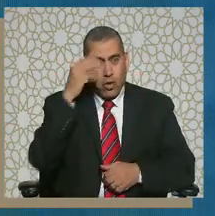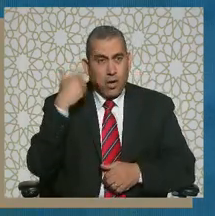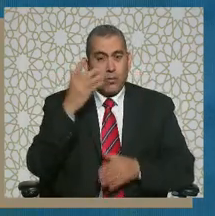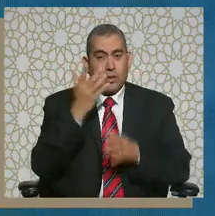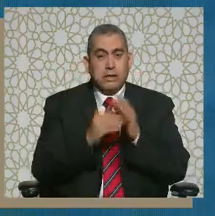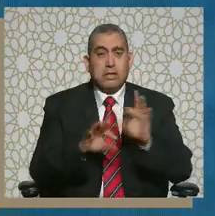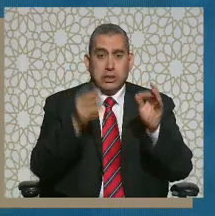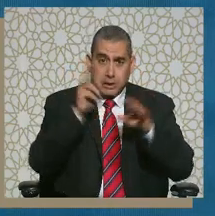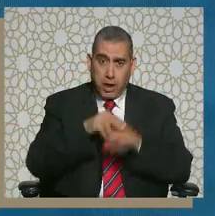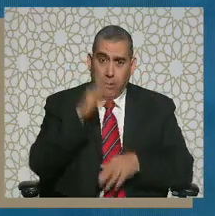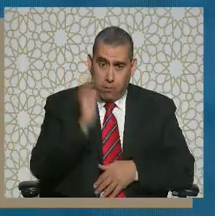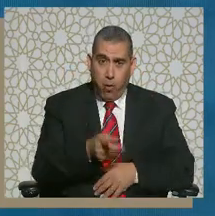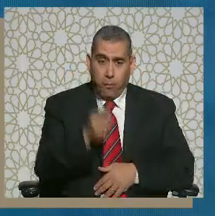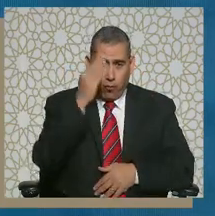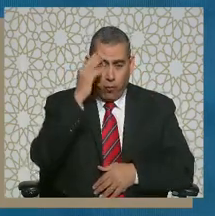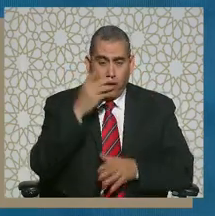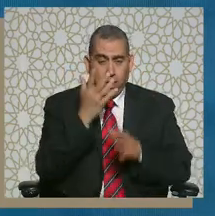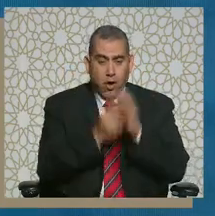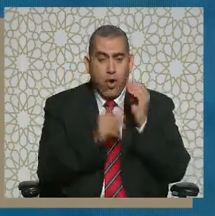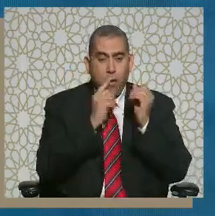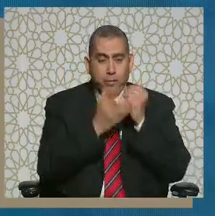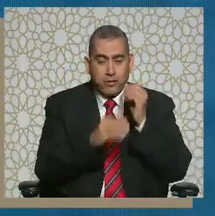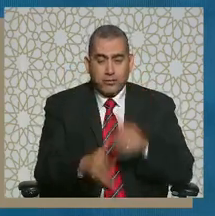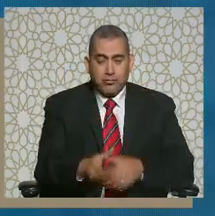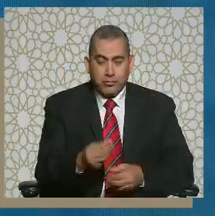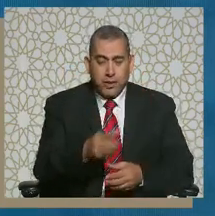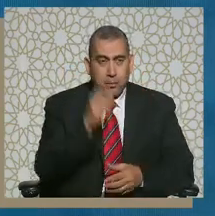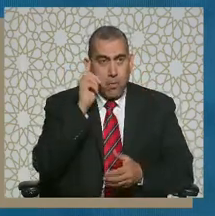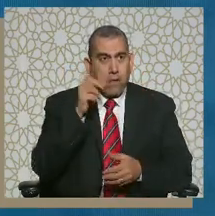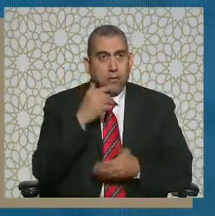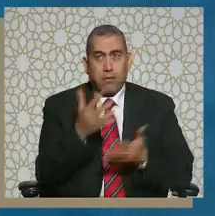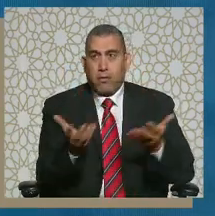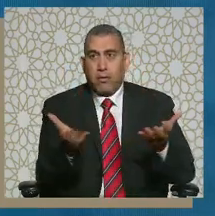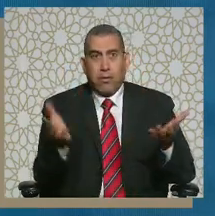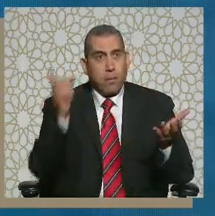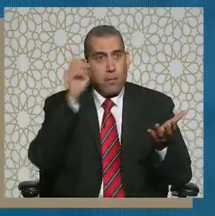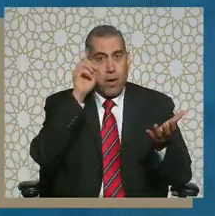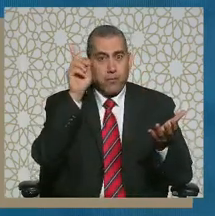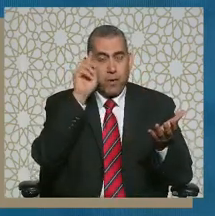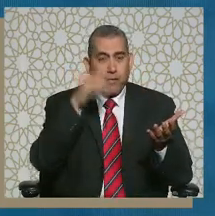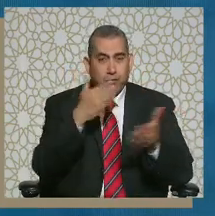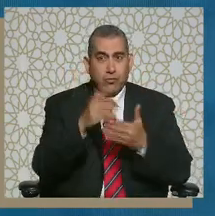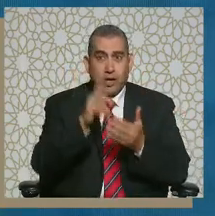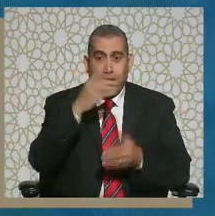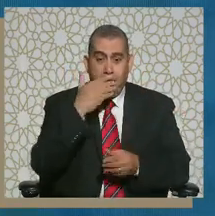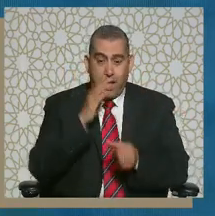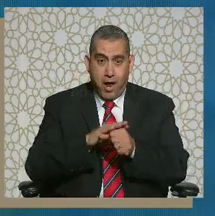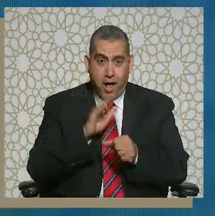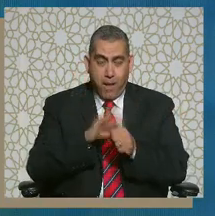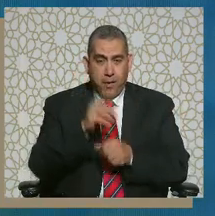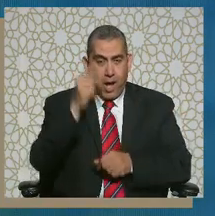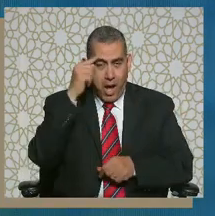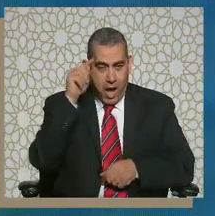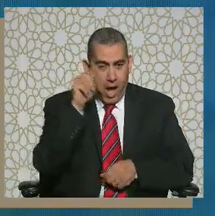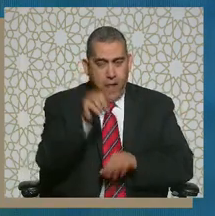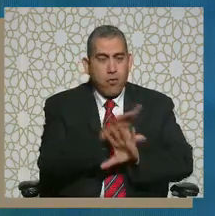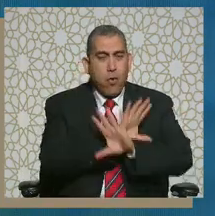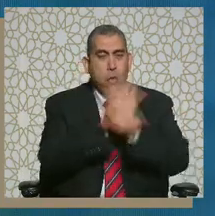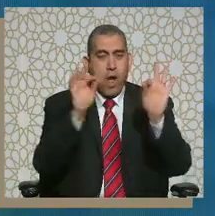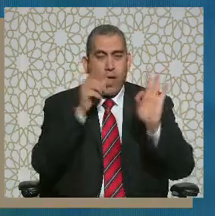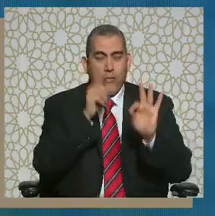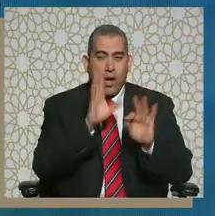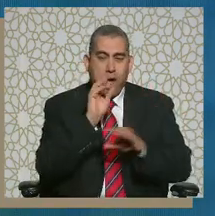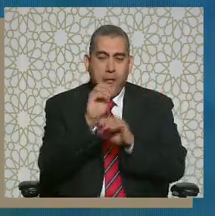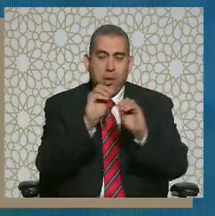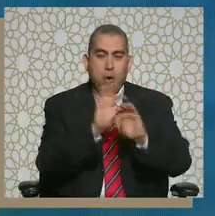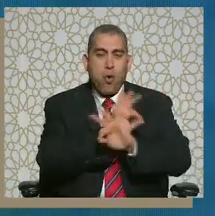جديد وانت لما بتخرج من رحم امك بتكون ما تعرفش اي شيء لكن في الميلاد الرمضاني ربنا سبحانه وتعالى بيعلمك